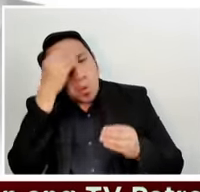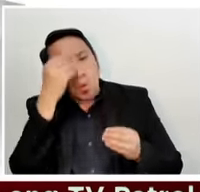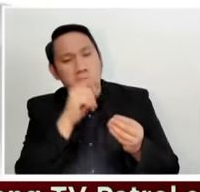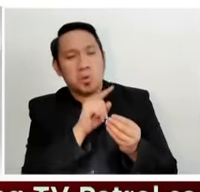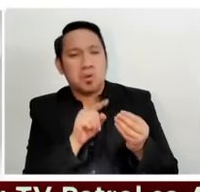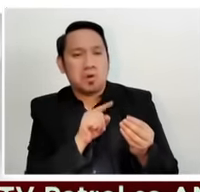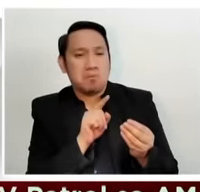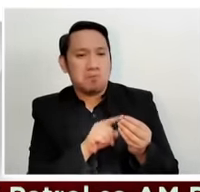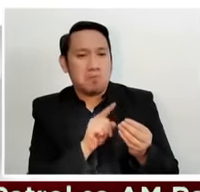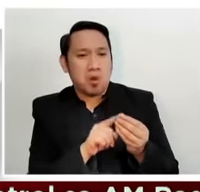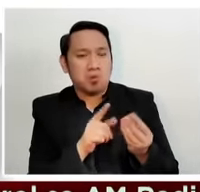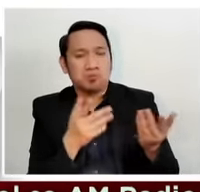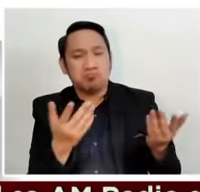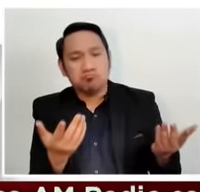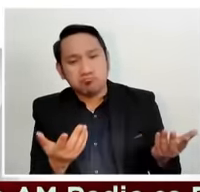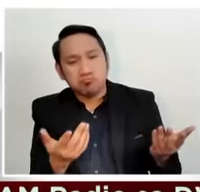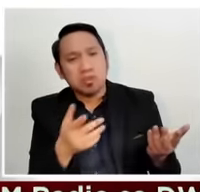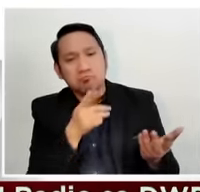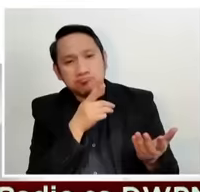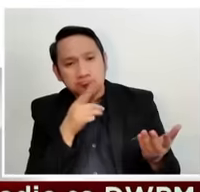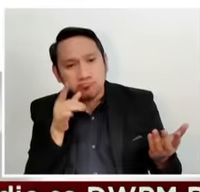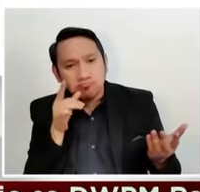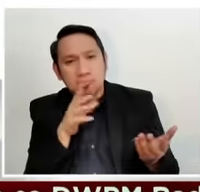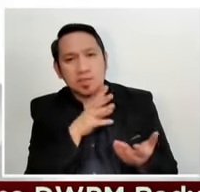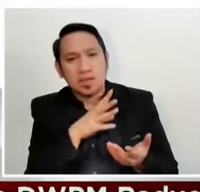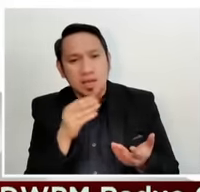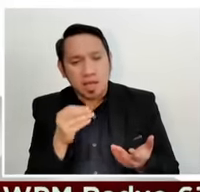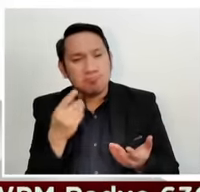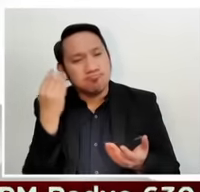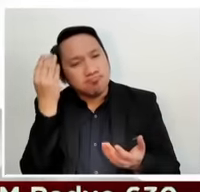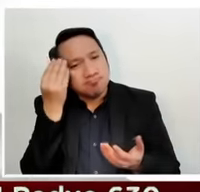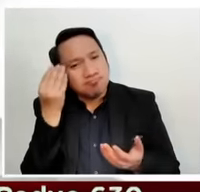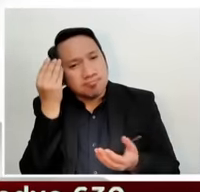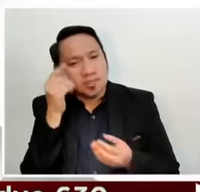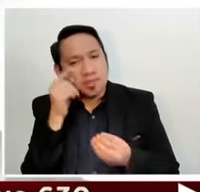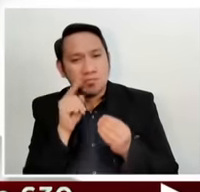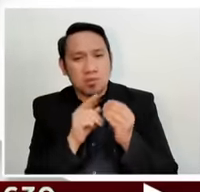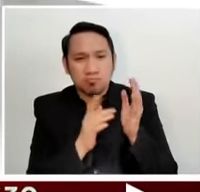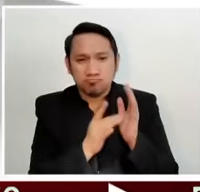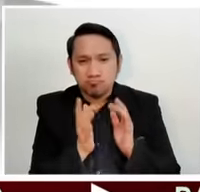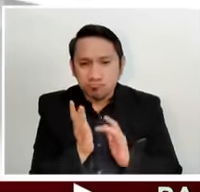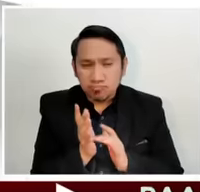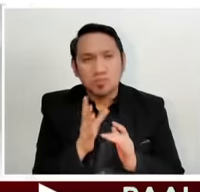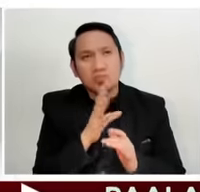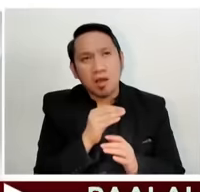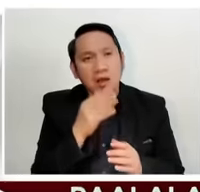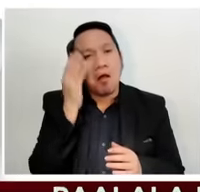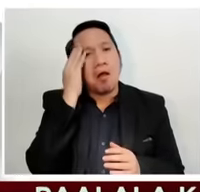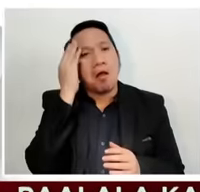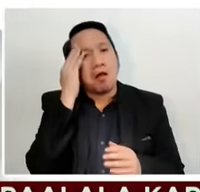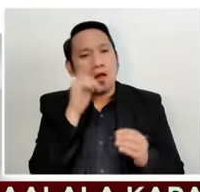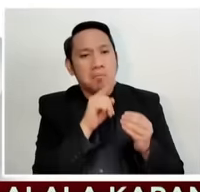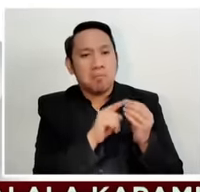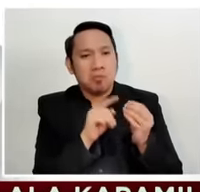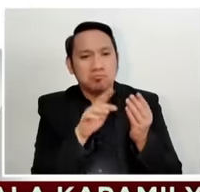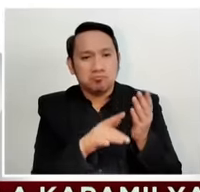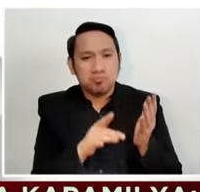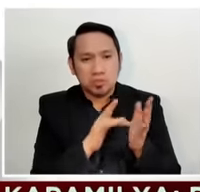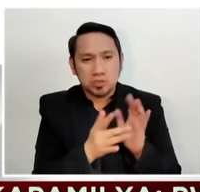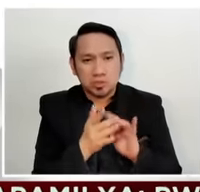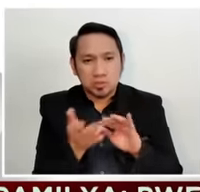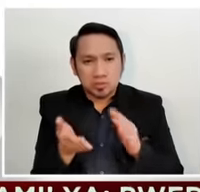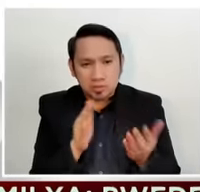nagninilay at sinasamahan ng ating Panginoon sa kanyang pagkamatay at dadating sa muling